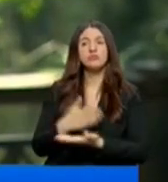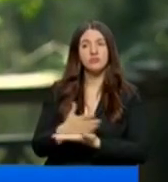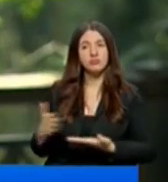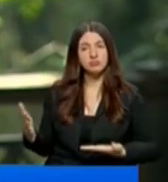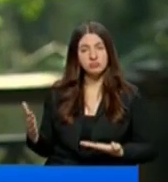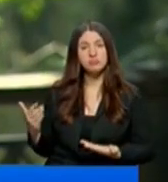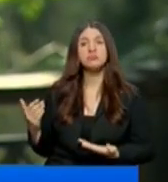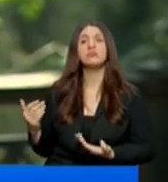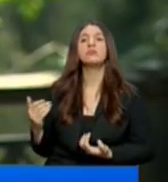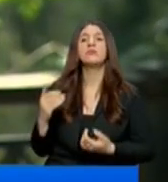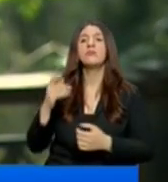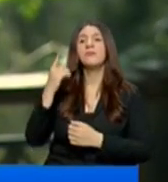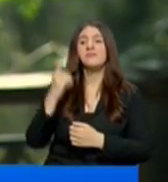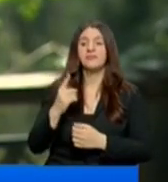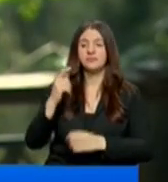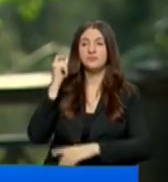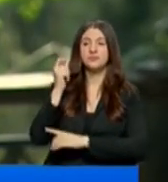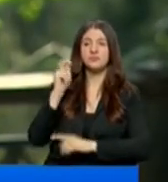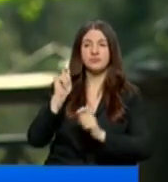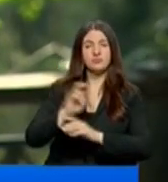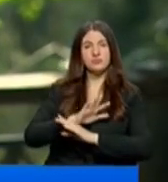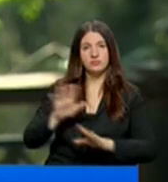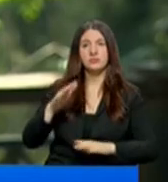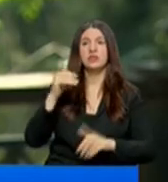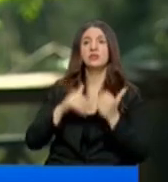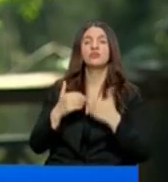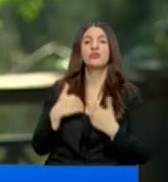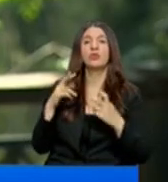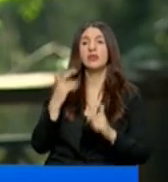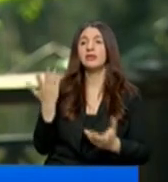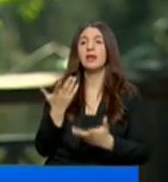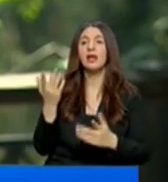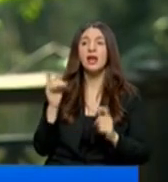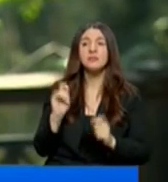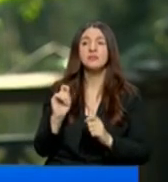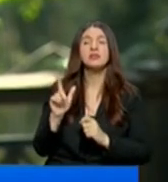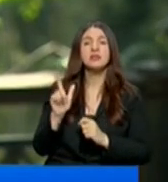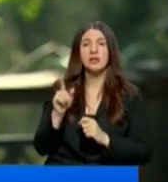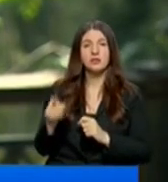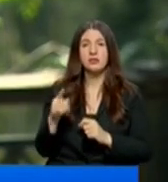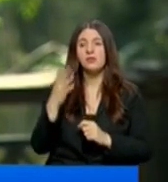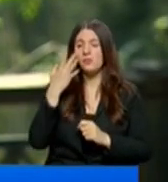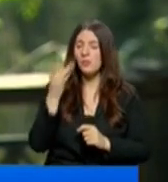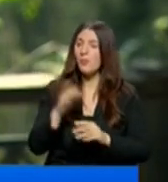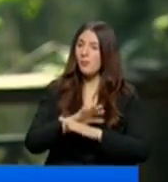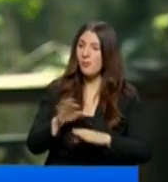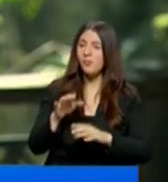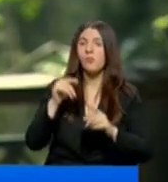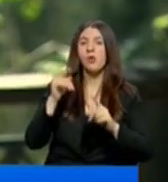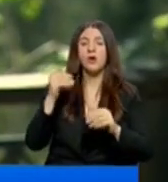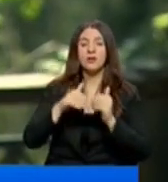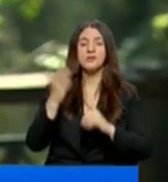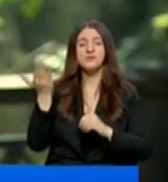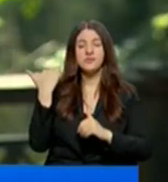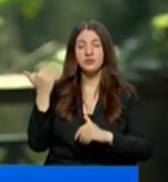ediyor. İlk sonuçlar yapıldı. Seçim güvenliği konusunda nelerin alınması gerektiği belirlendi. Seçim